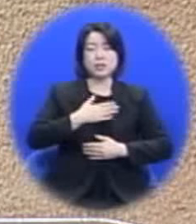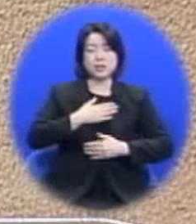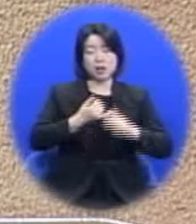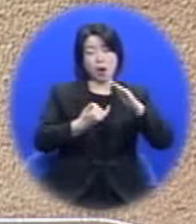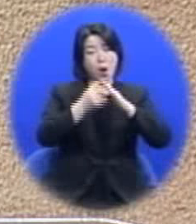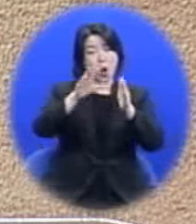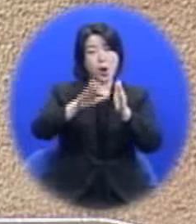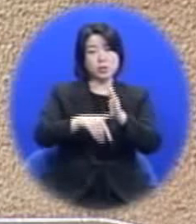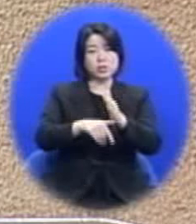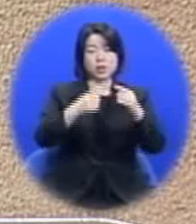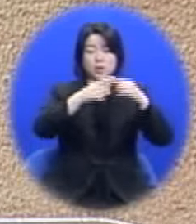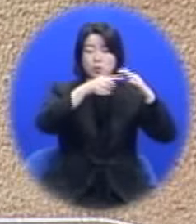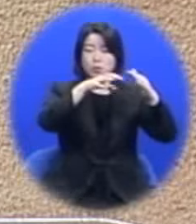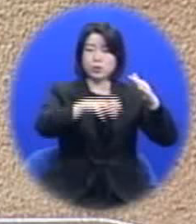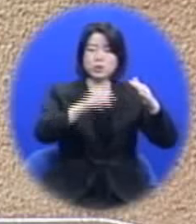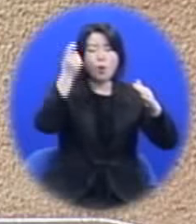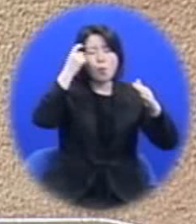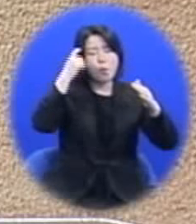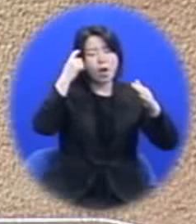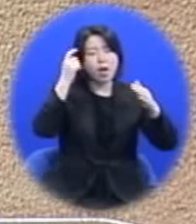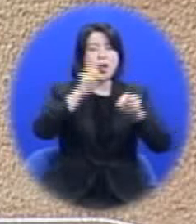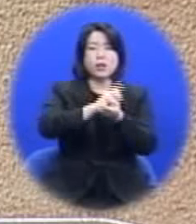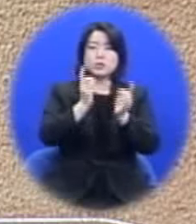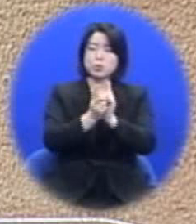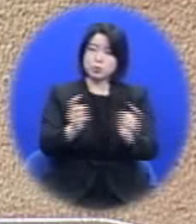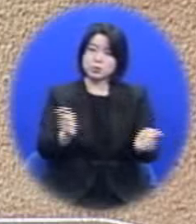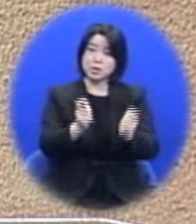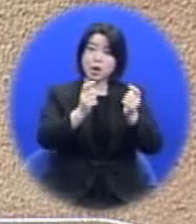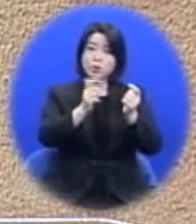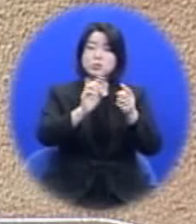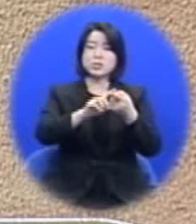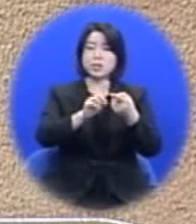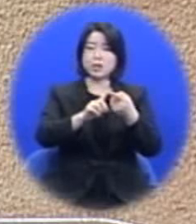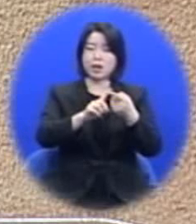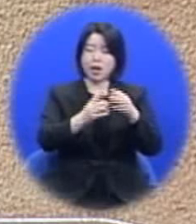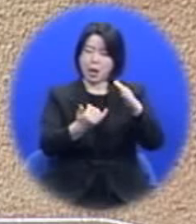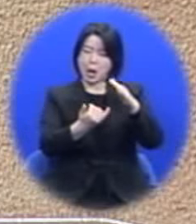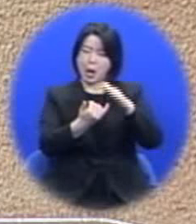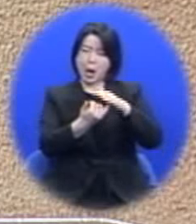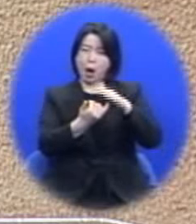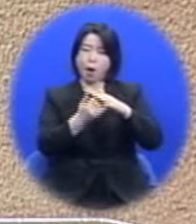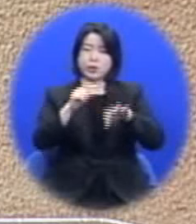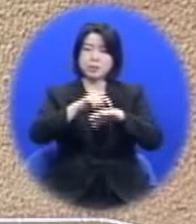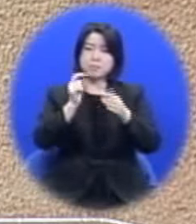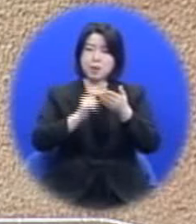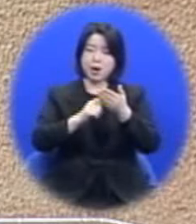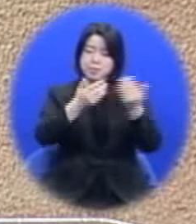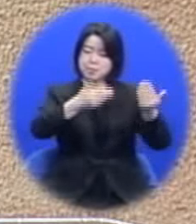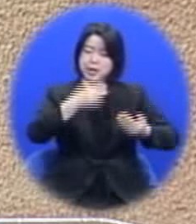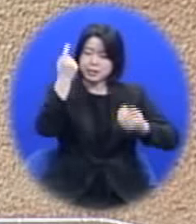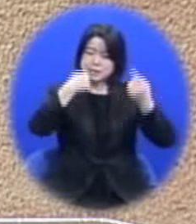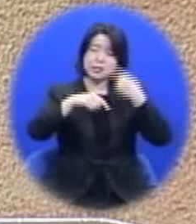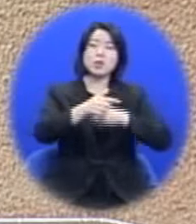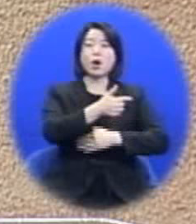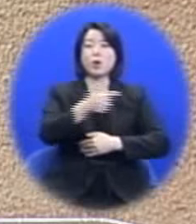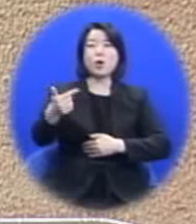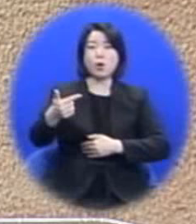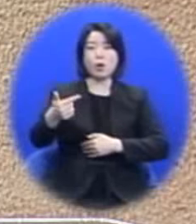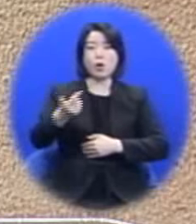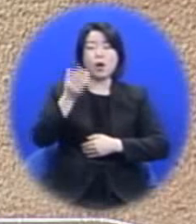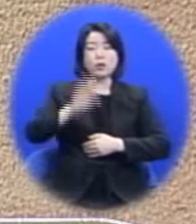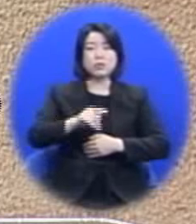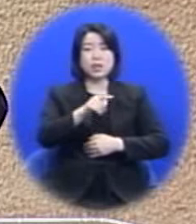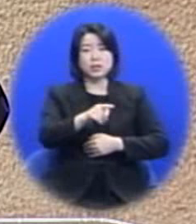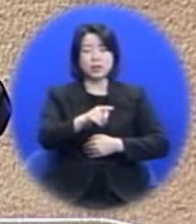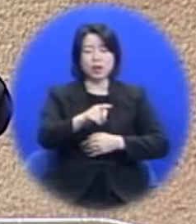그렇게 어른들끼리 싸우시는지 마음에 그 어린 마음에 받은 상처가 크거든요. 그런데